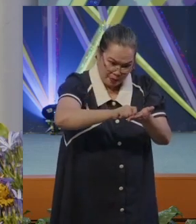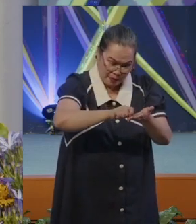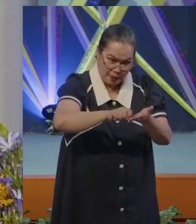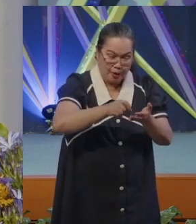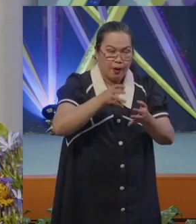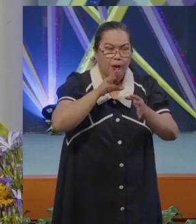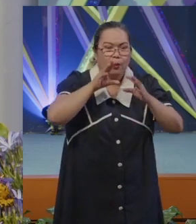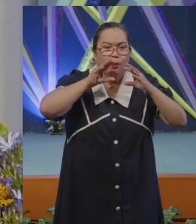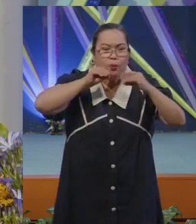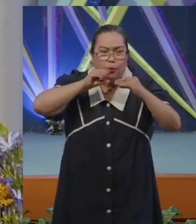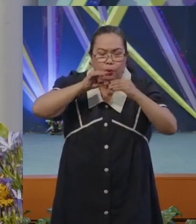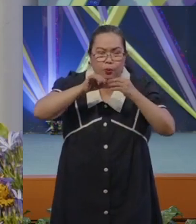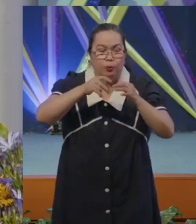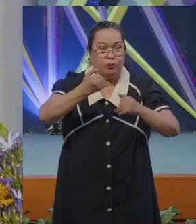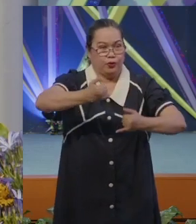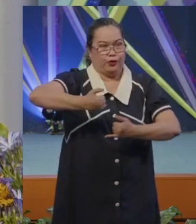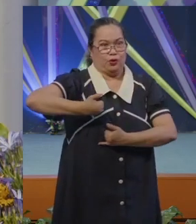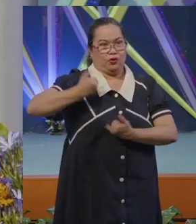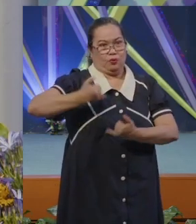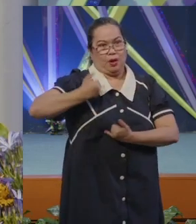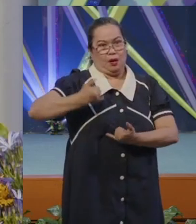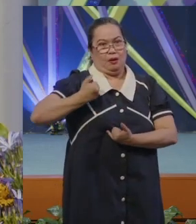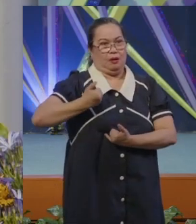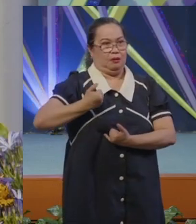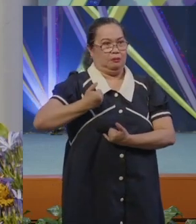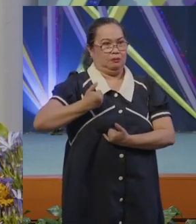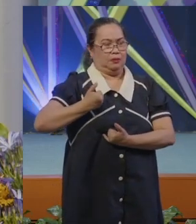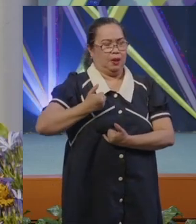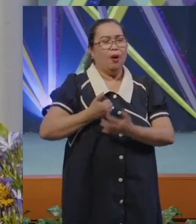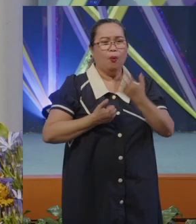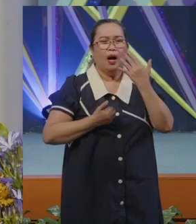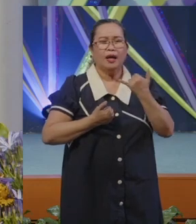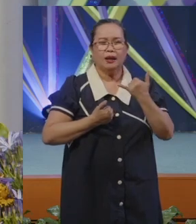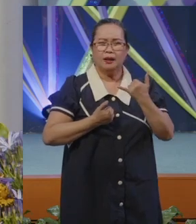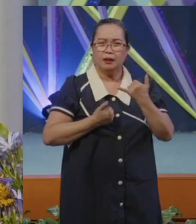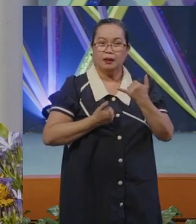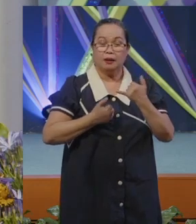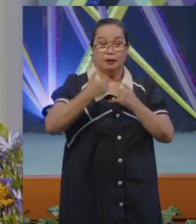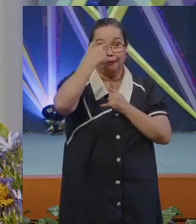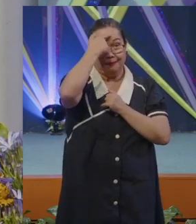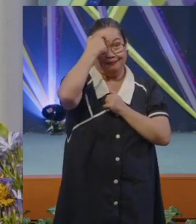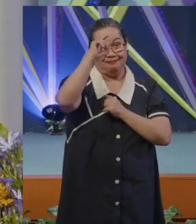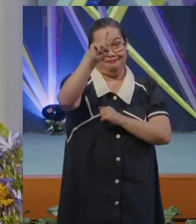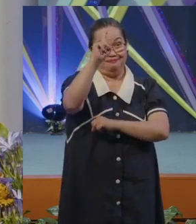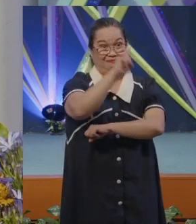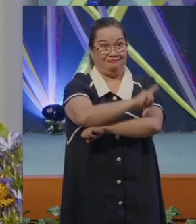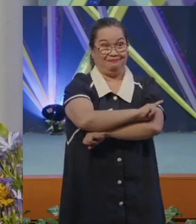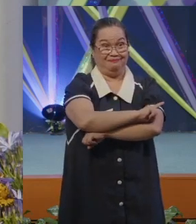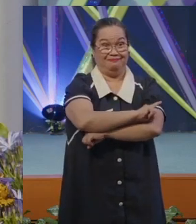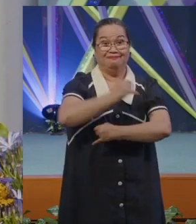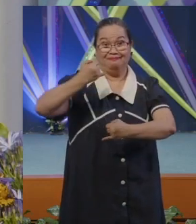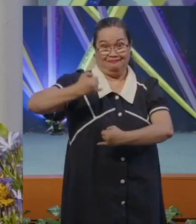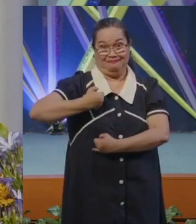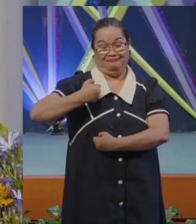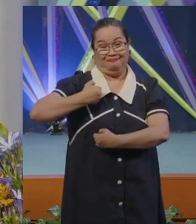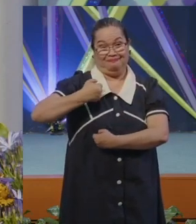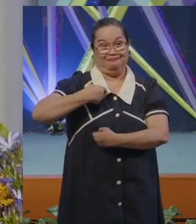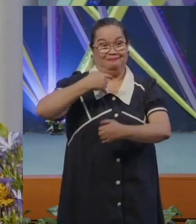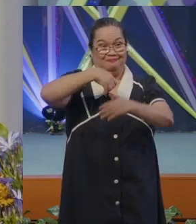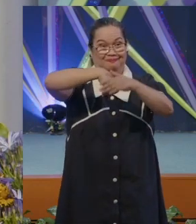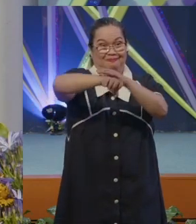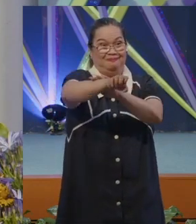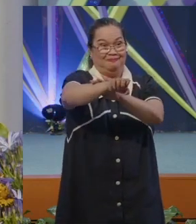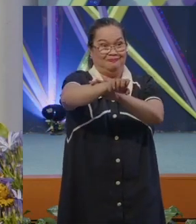in the ears of Joshua." Bakit? Kasi one day, papasok siya sa Promised Land